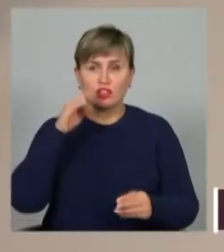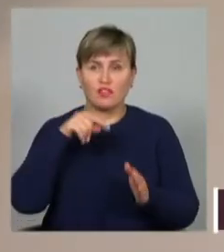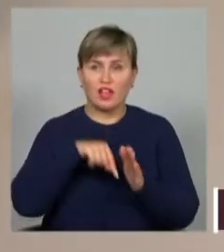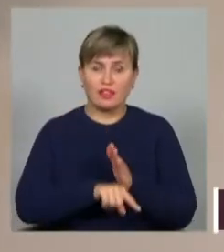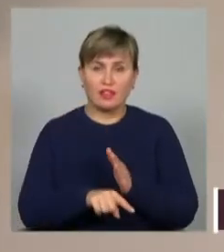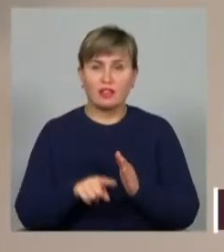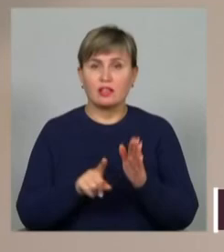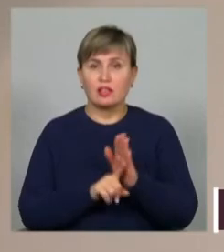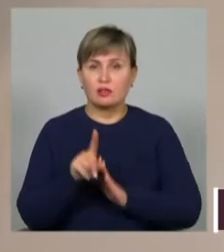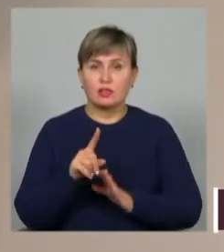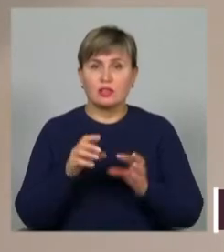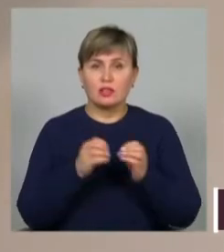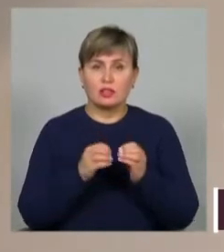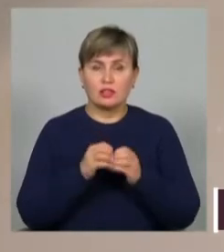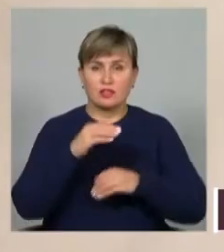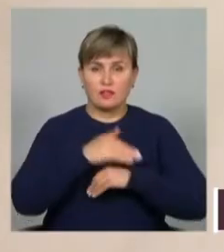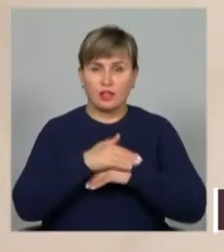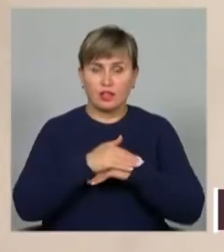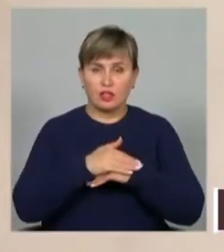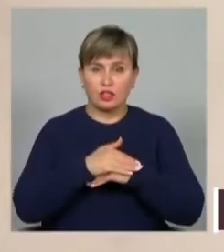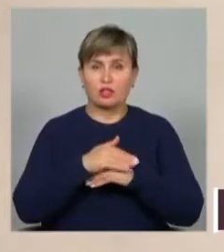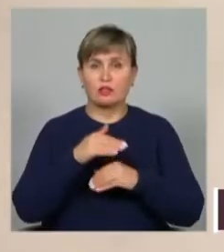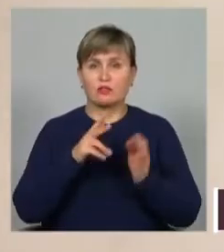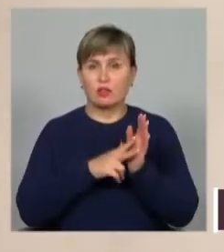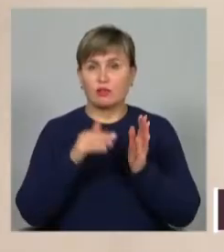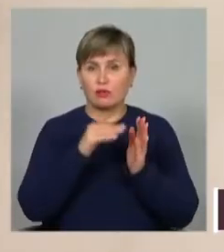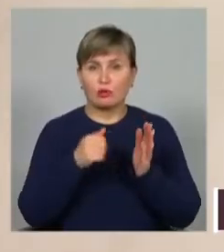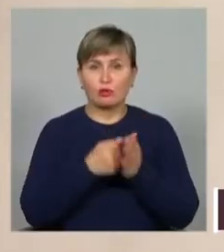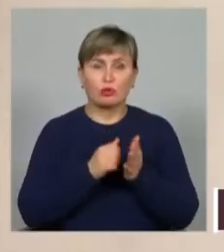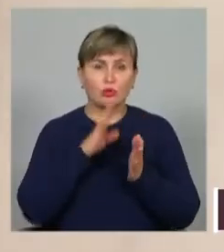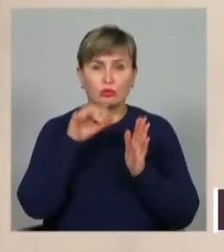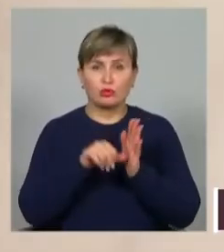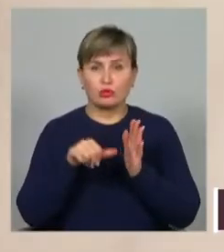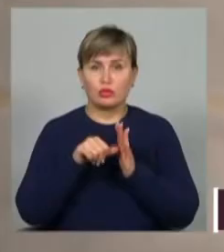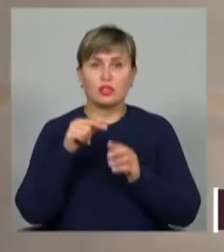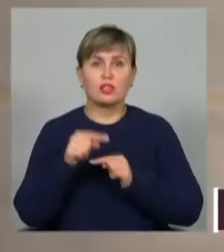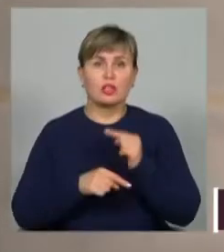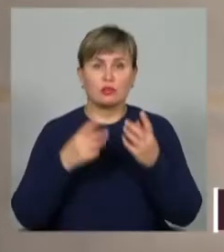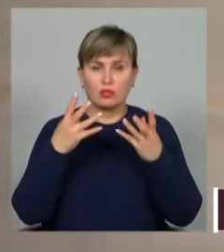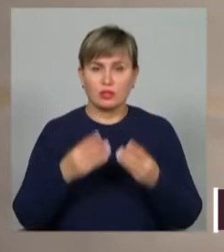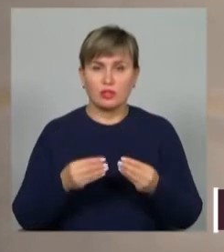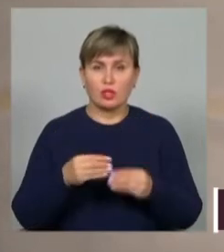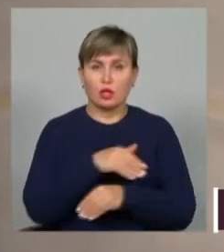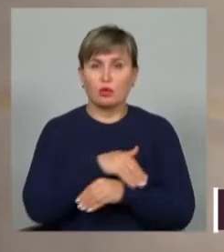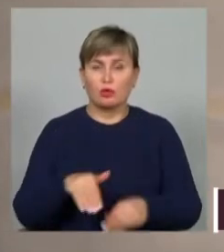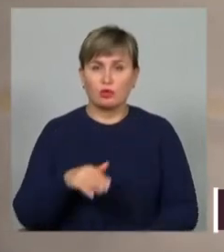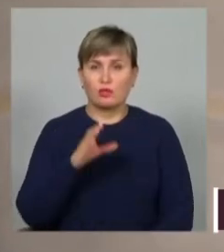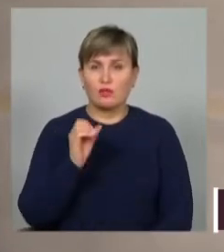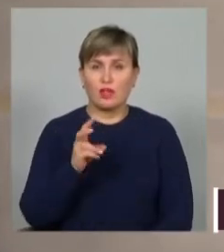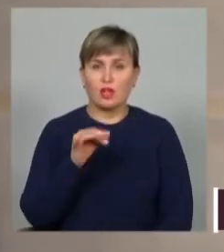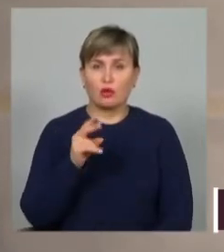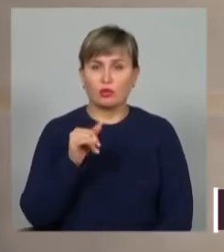живительной влаги начнут с 10 часов вечера 8 февраля до 6 утра следующего дня в квадрате улиц